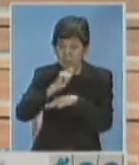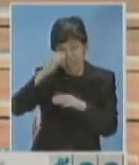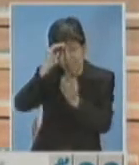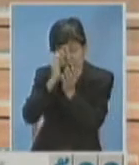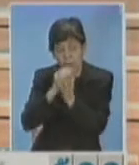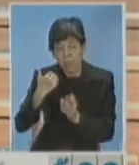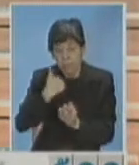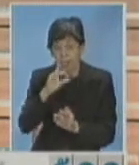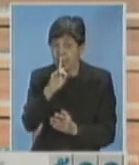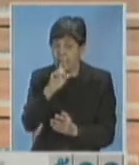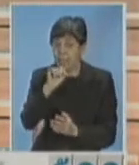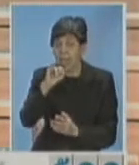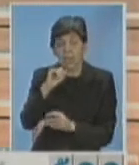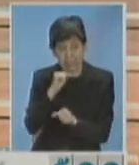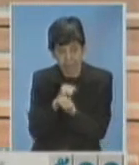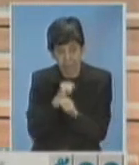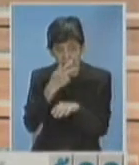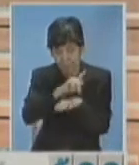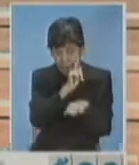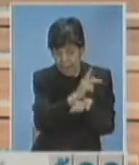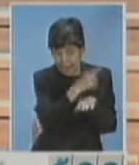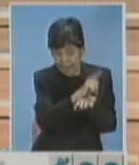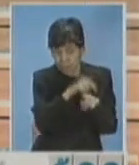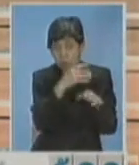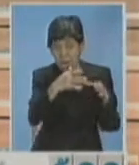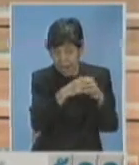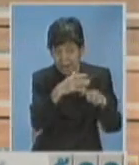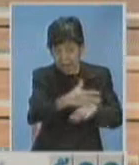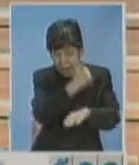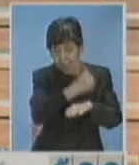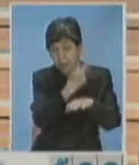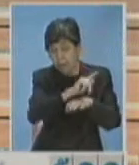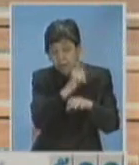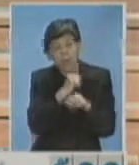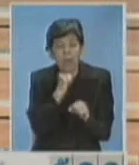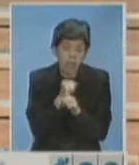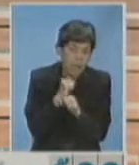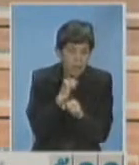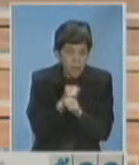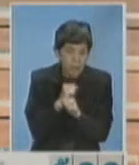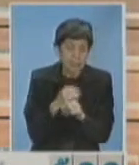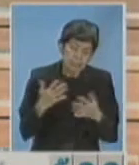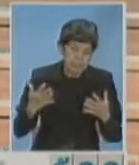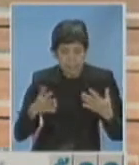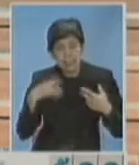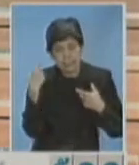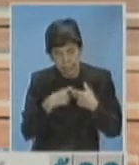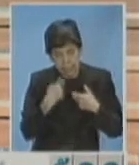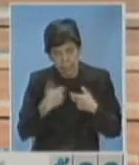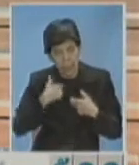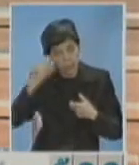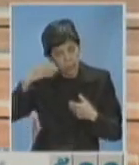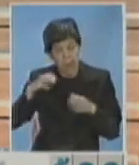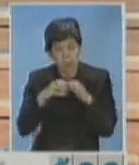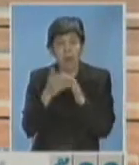ว่าตราบใดที่ DSI เนี่ยยังมีประธานเนี่ยที่มาจากฝ่ายการเมืองนี่การทำมาเนี่ยมันก็ค่อนข้างลำบากวันหนึ่ง